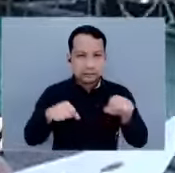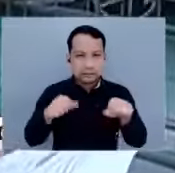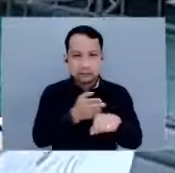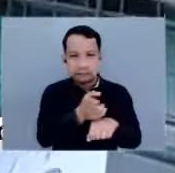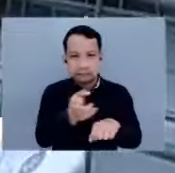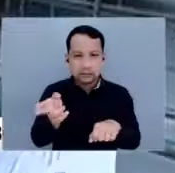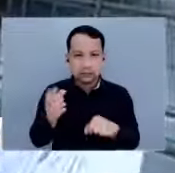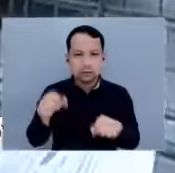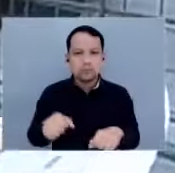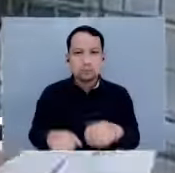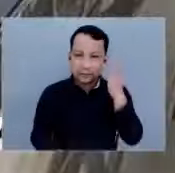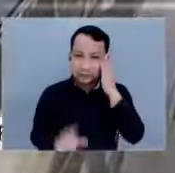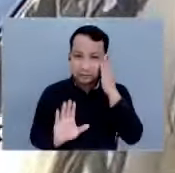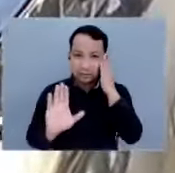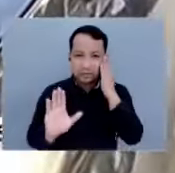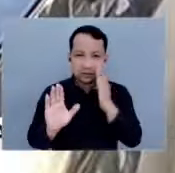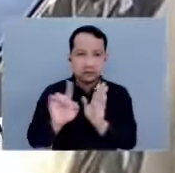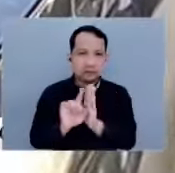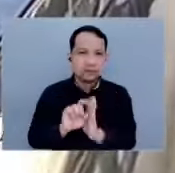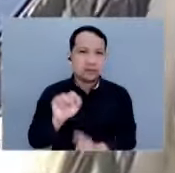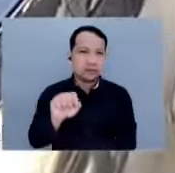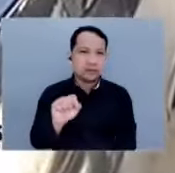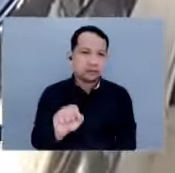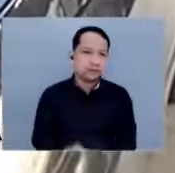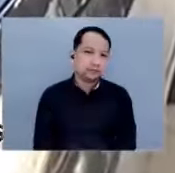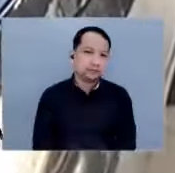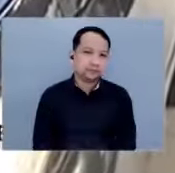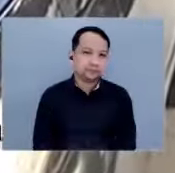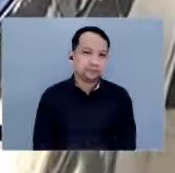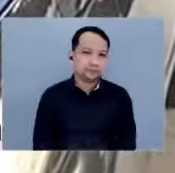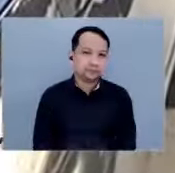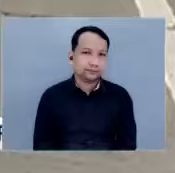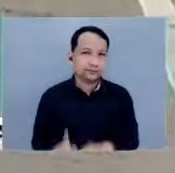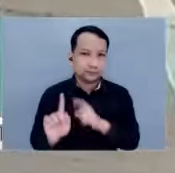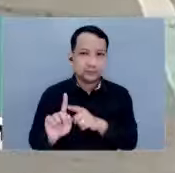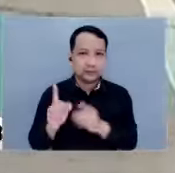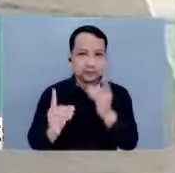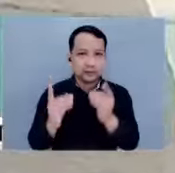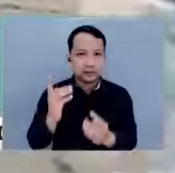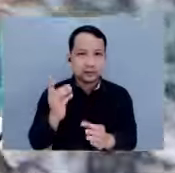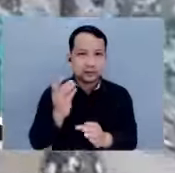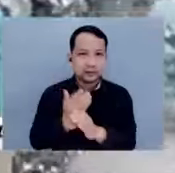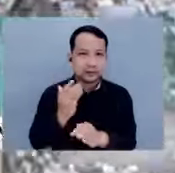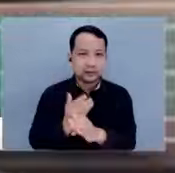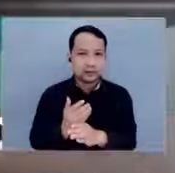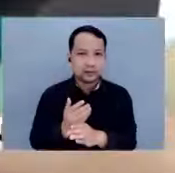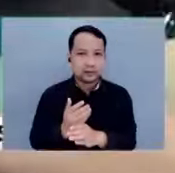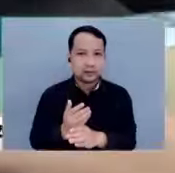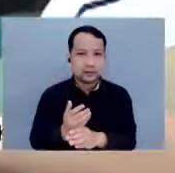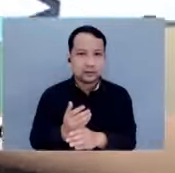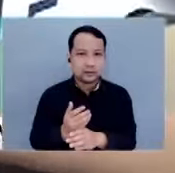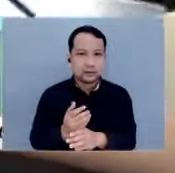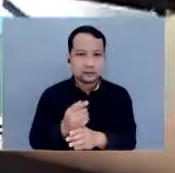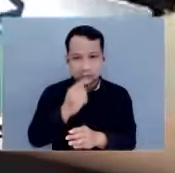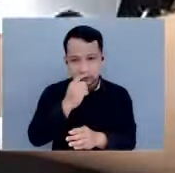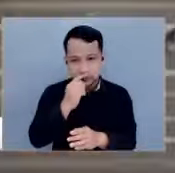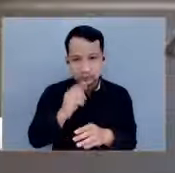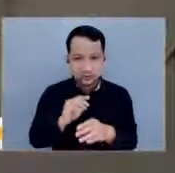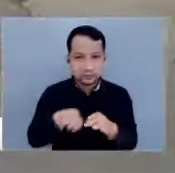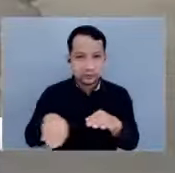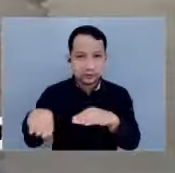Pero alam niyo bawal? Apo, apo. Huli rin ang isang nagmamaneho ng kotse. Katwiran niya. Nag-overtake lang po,